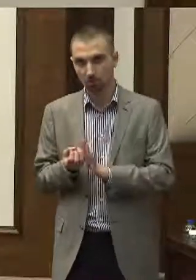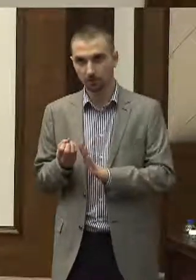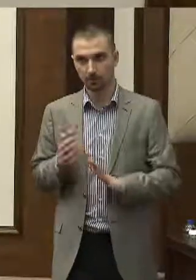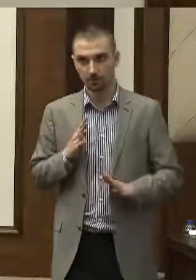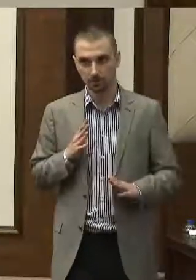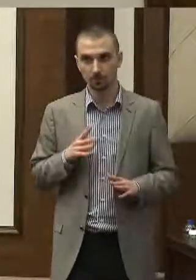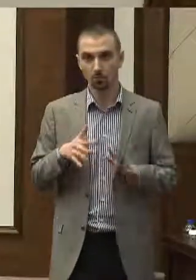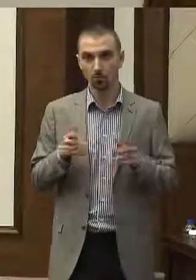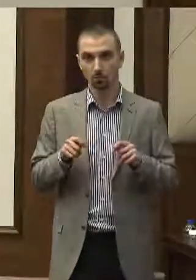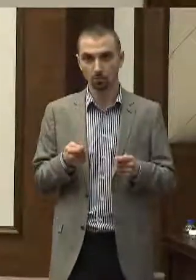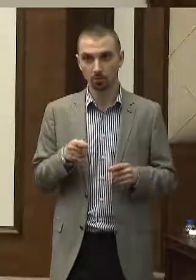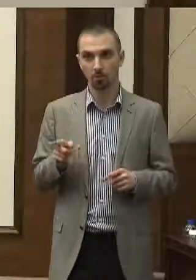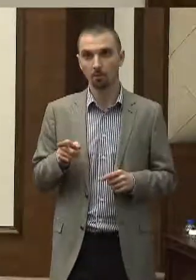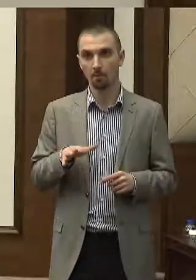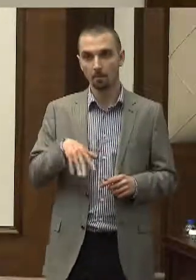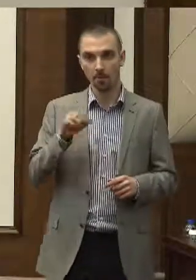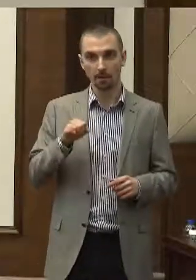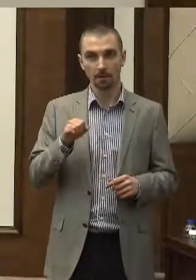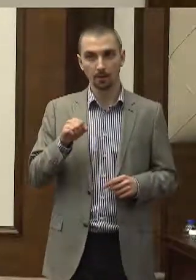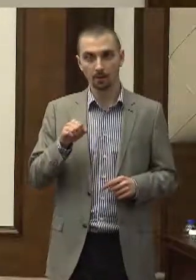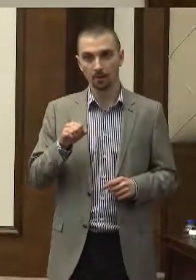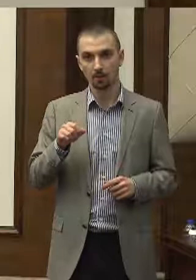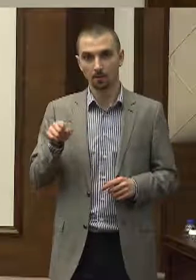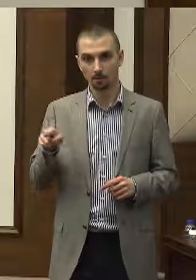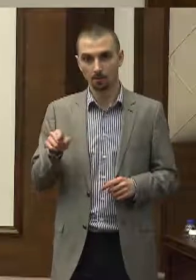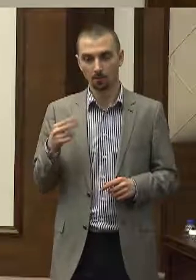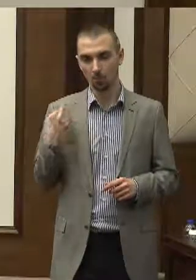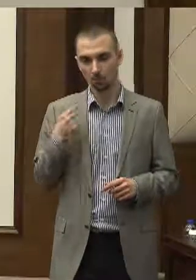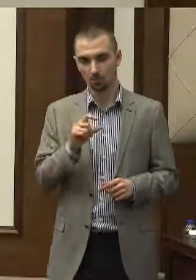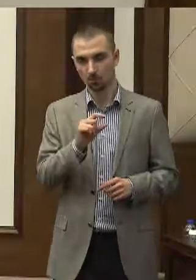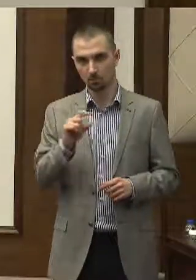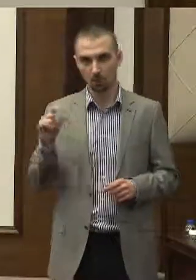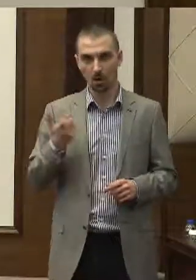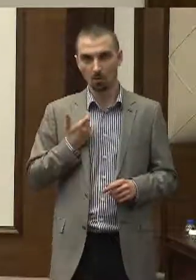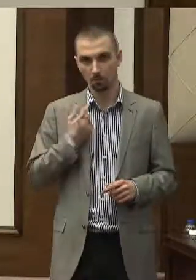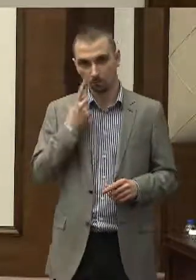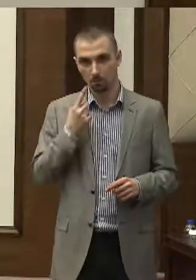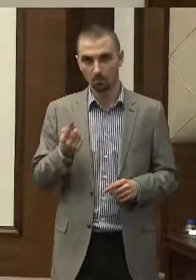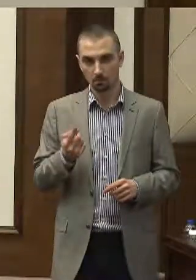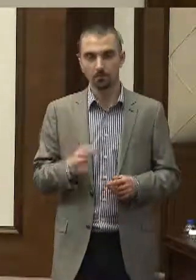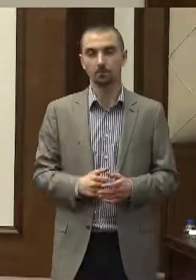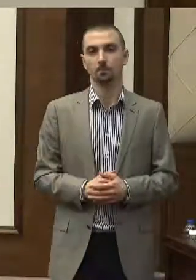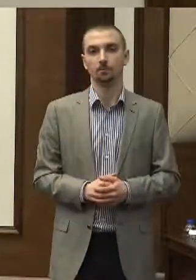doğrultuda Büyükçekmece Merkez Sahil Bölgesi'nde 3621 sayılı Kıyı Kanunu'nun